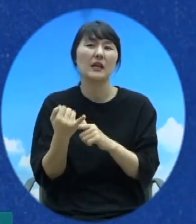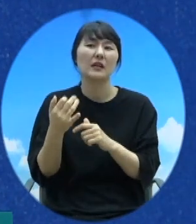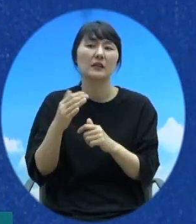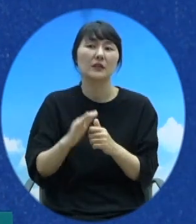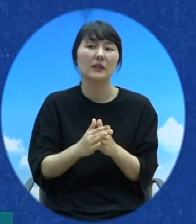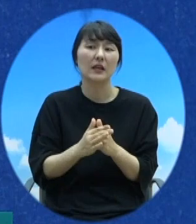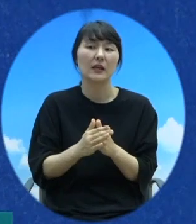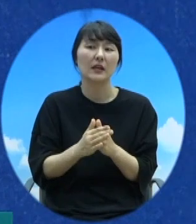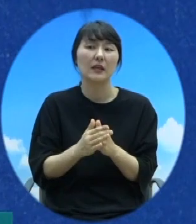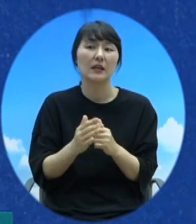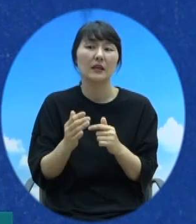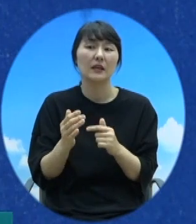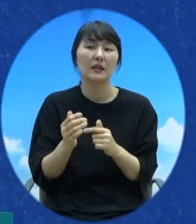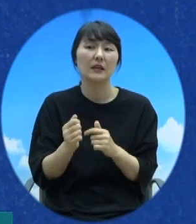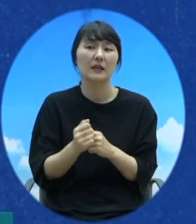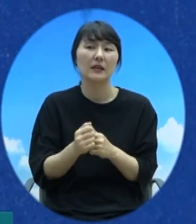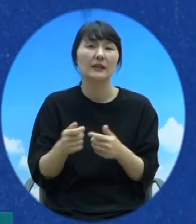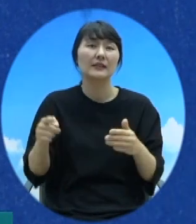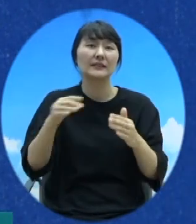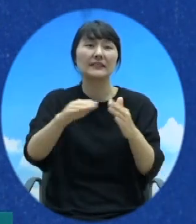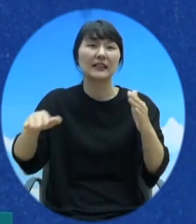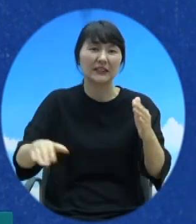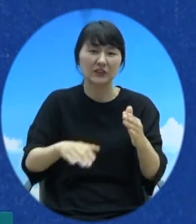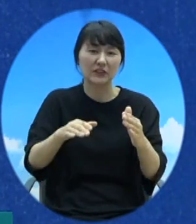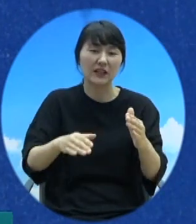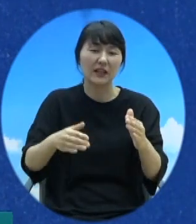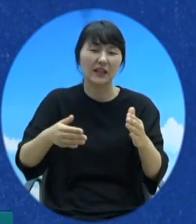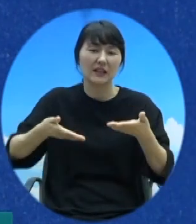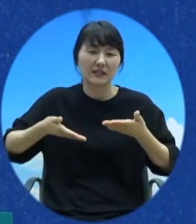17번째 아이로 태어납니다.